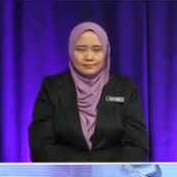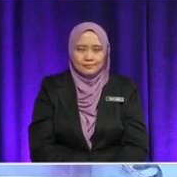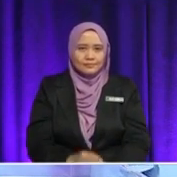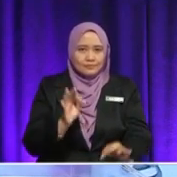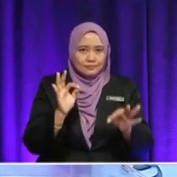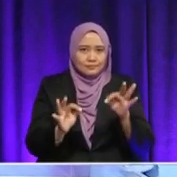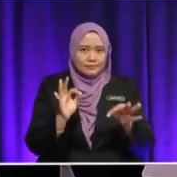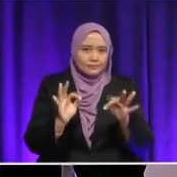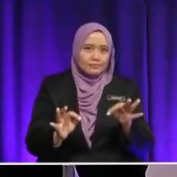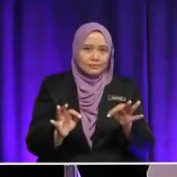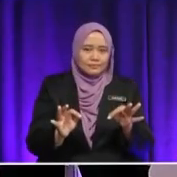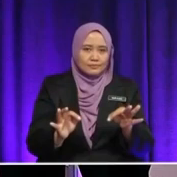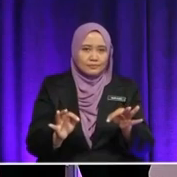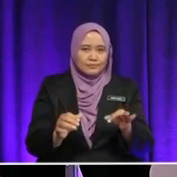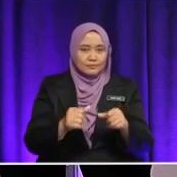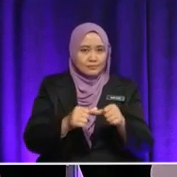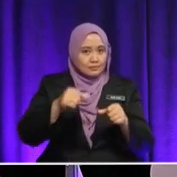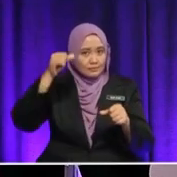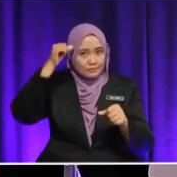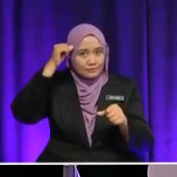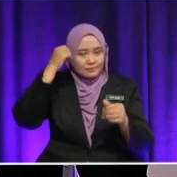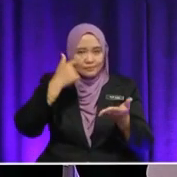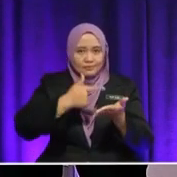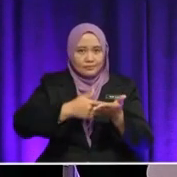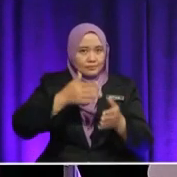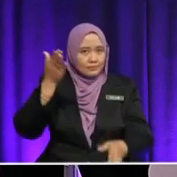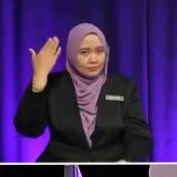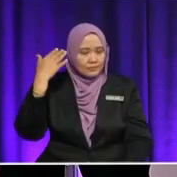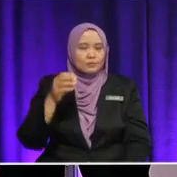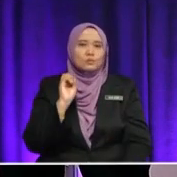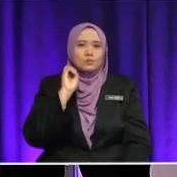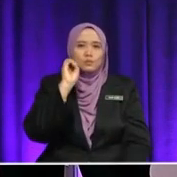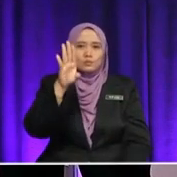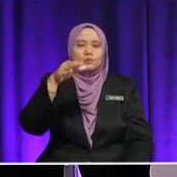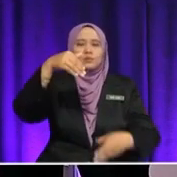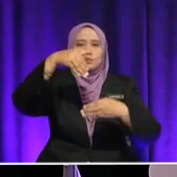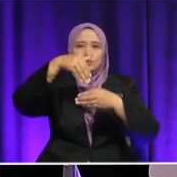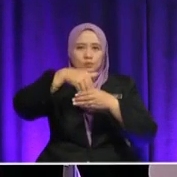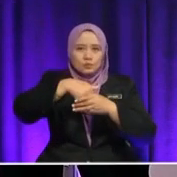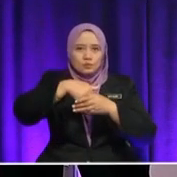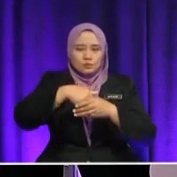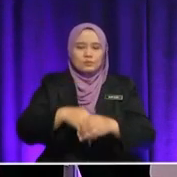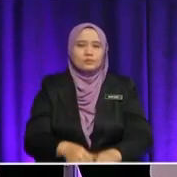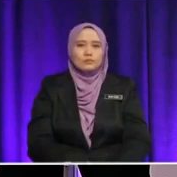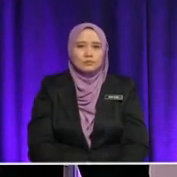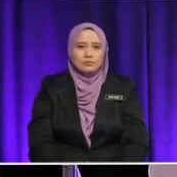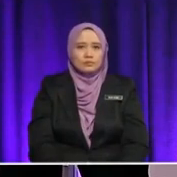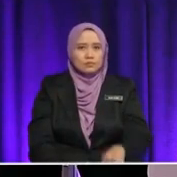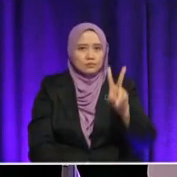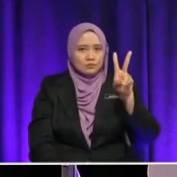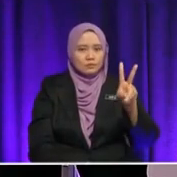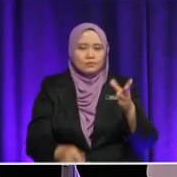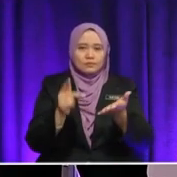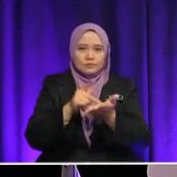ingat lagi apa yang tadi yang pertama aku Akmal membuang undi aha yang kedua akan melihat bagaimana pengiklan